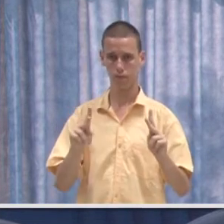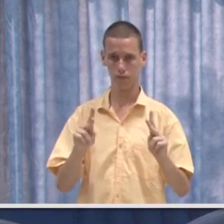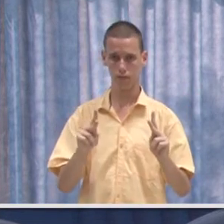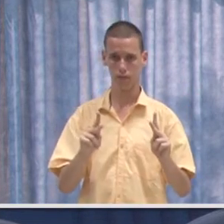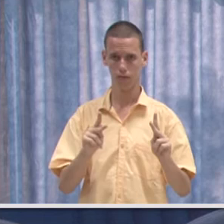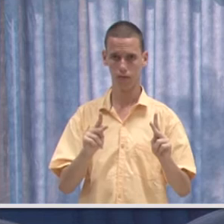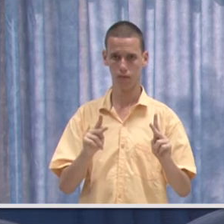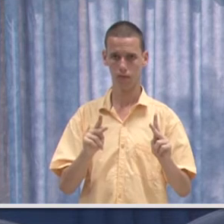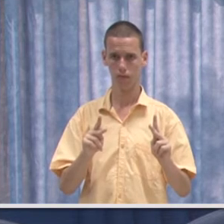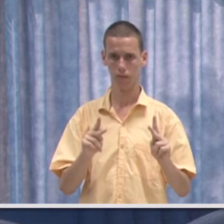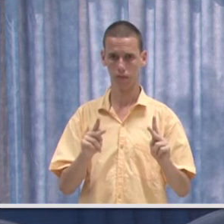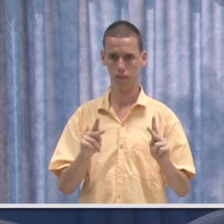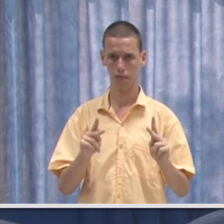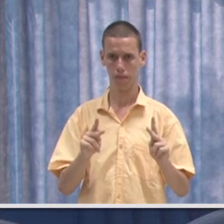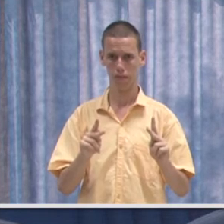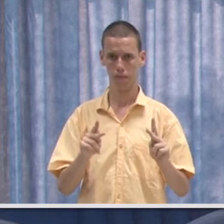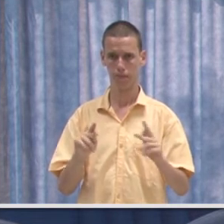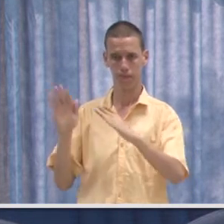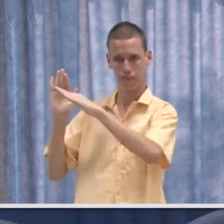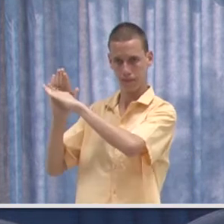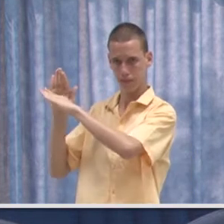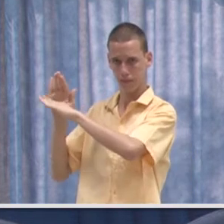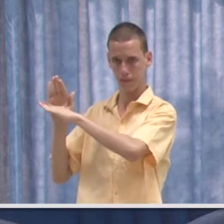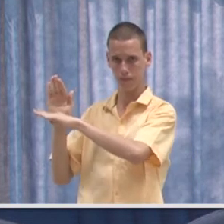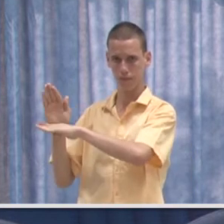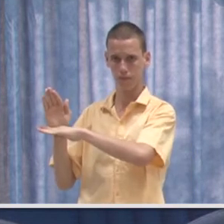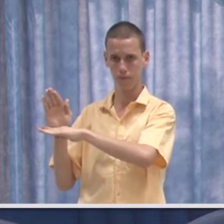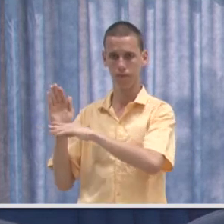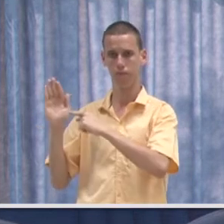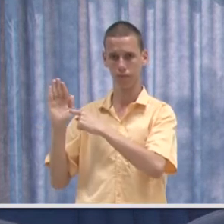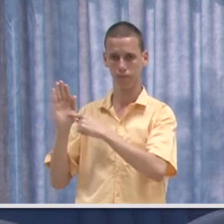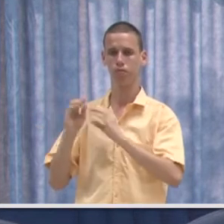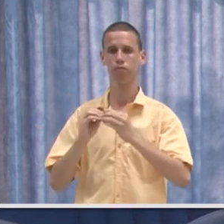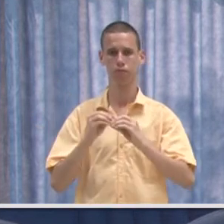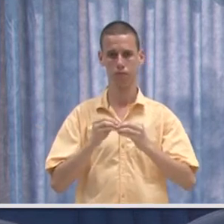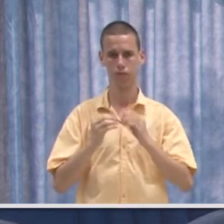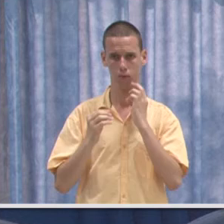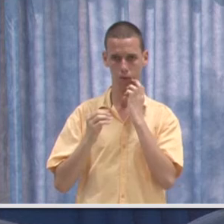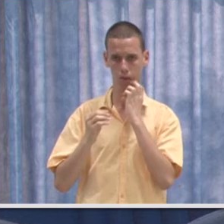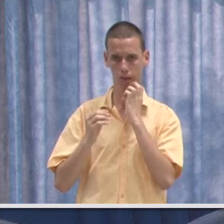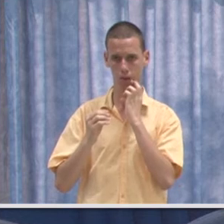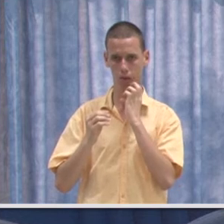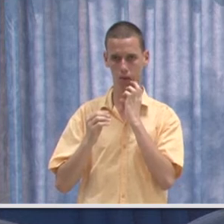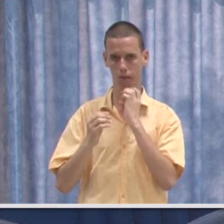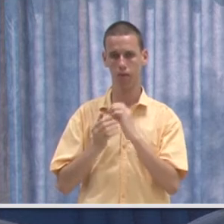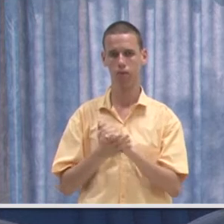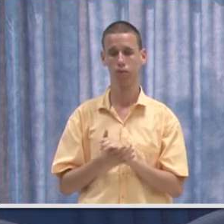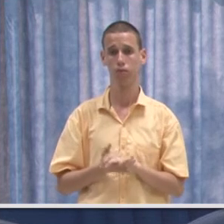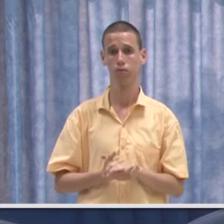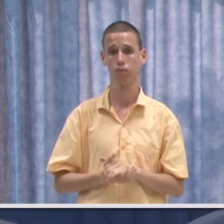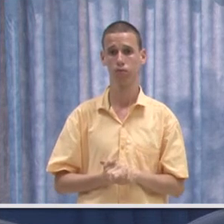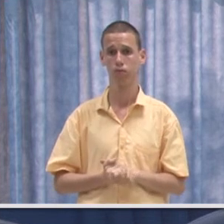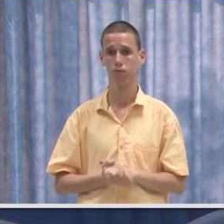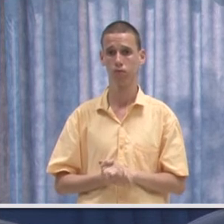procédure. À cause de mon écoute, répondre à sa question, il m'a senti comme quoi qu'il n'y a pas